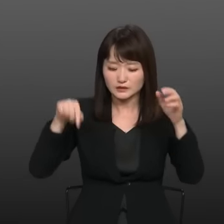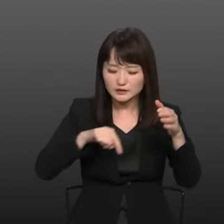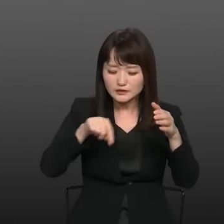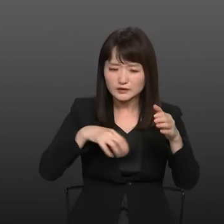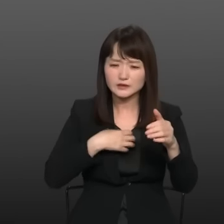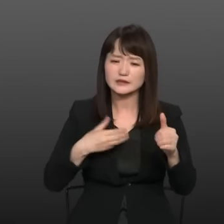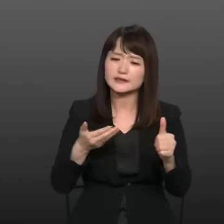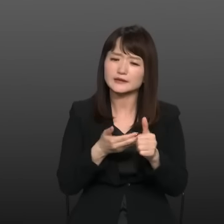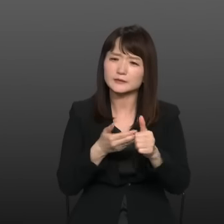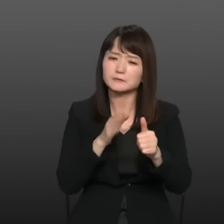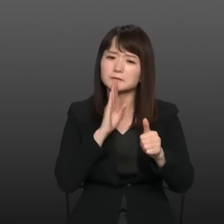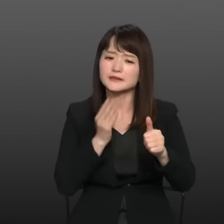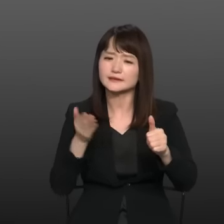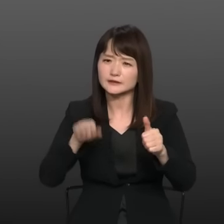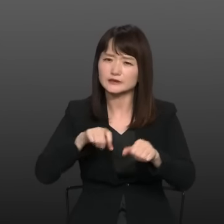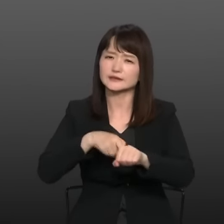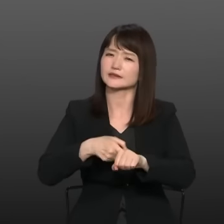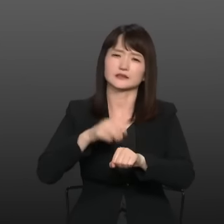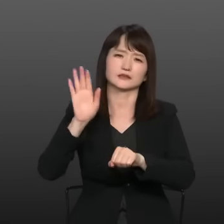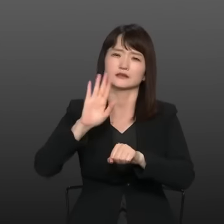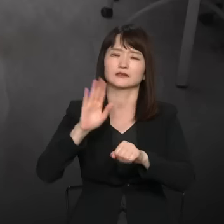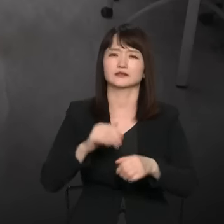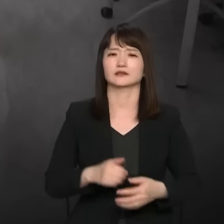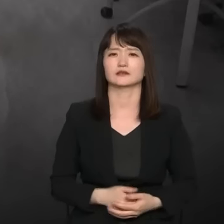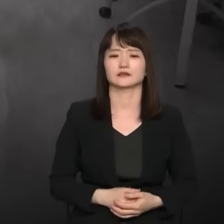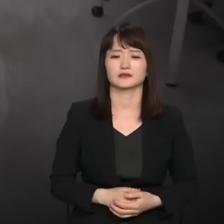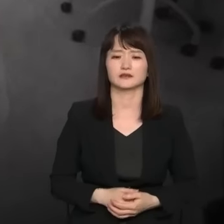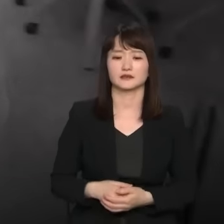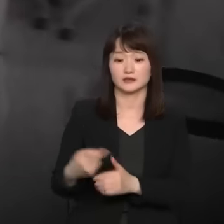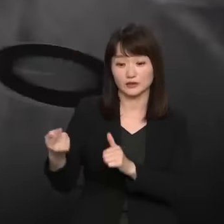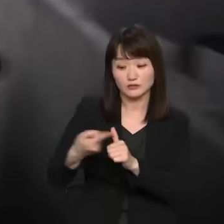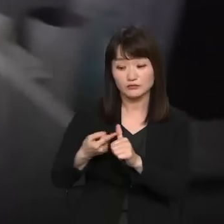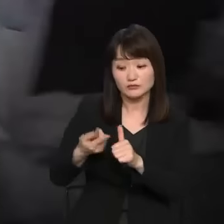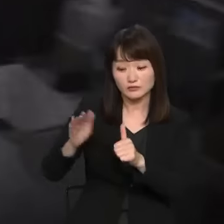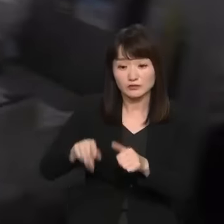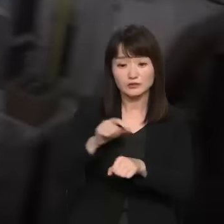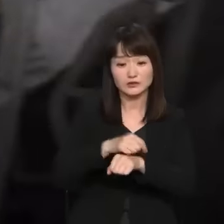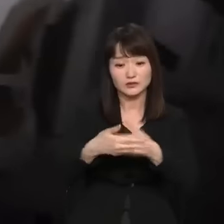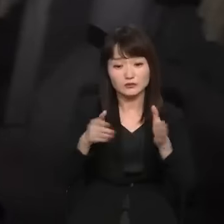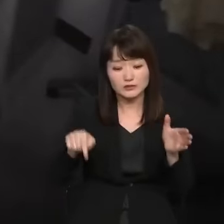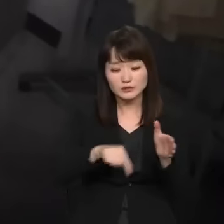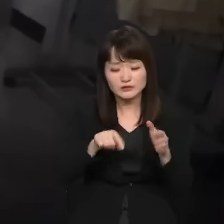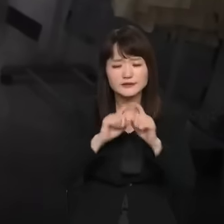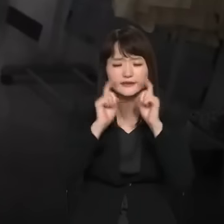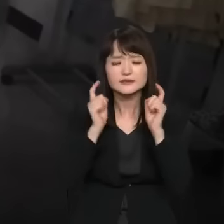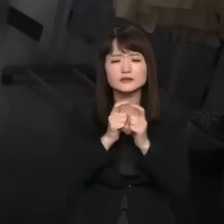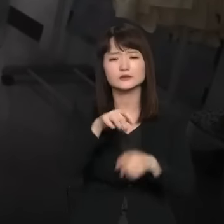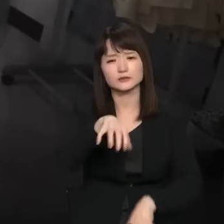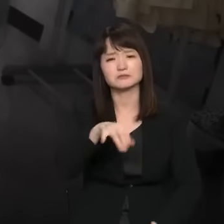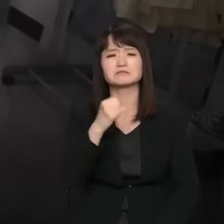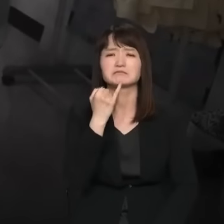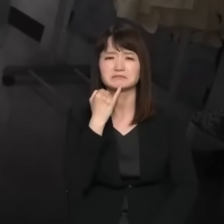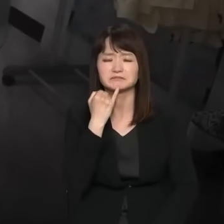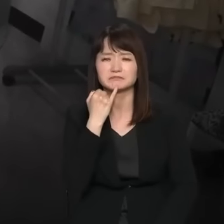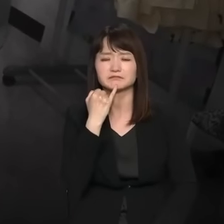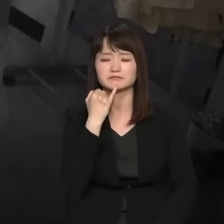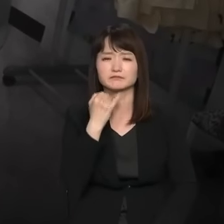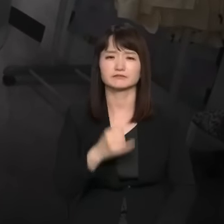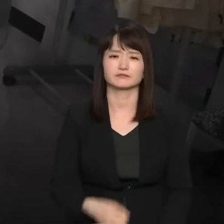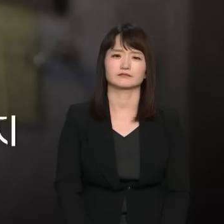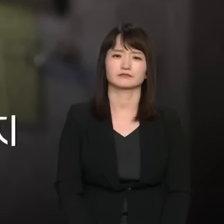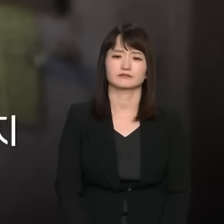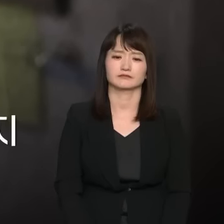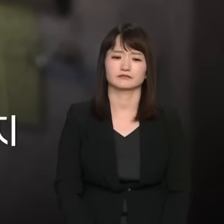괴롭힘에 해당하지만 징계로 분류되진 않습니다. 욕을 하긴 했지만 사무실이 사적 공간이기 때문에 괜찮다는 취지로